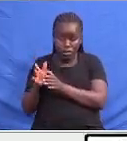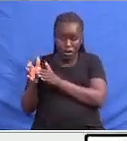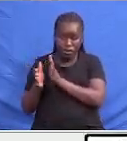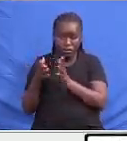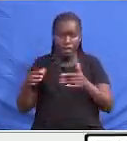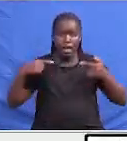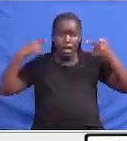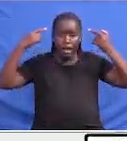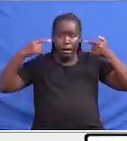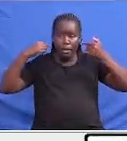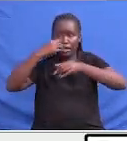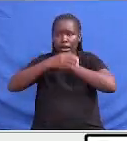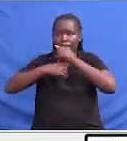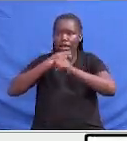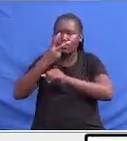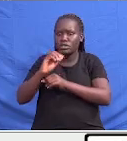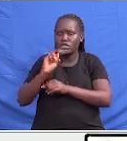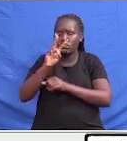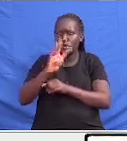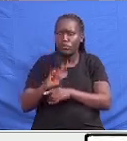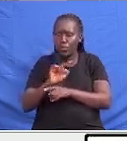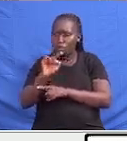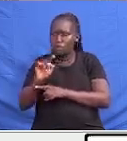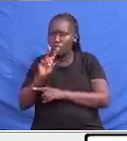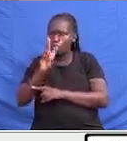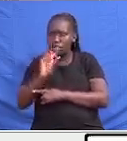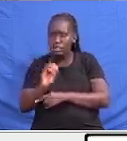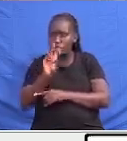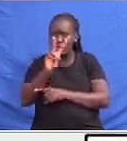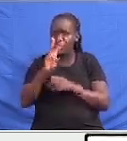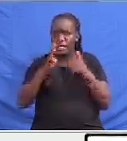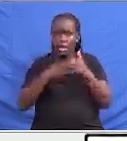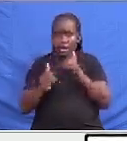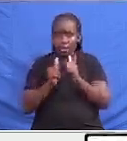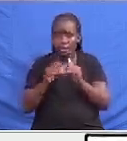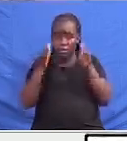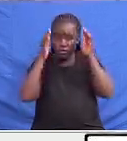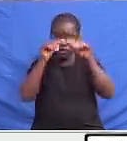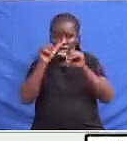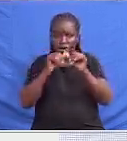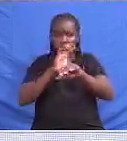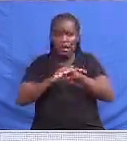madhari wa mwaka 2024 hadi mwaka 2029, ambao unalenga kuimarisha